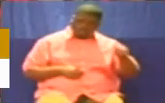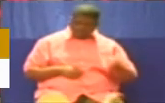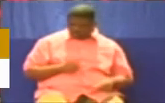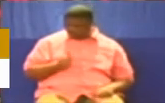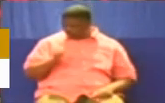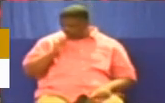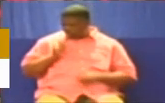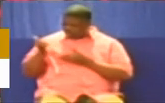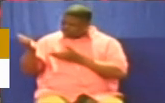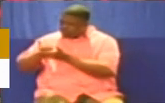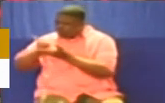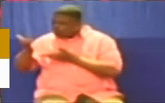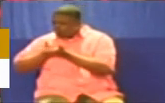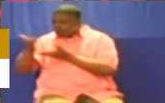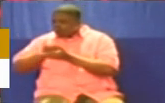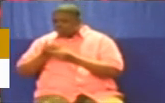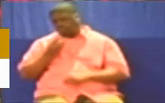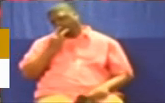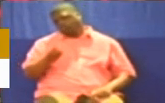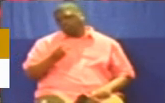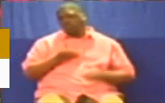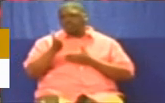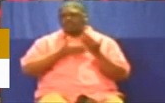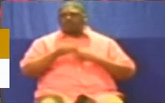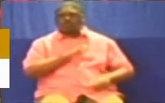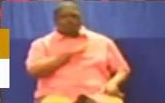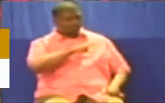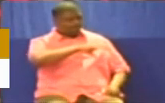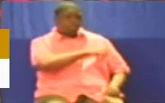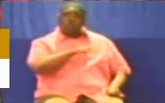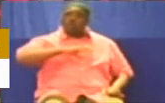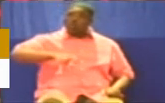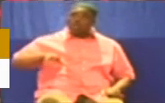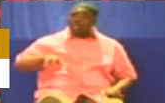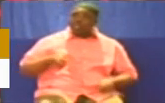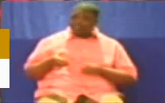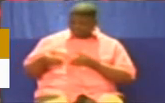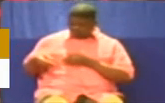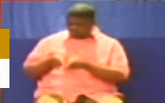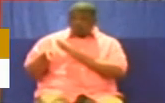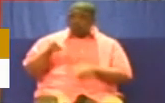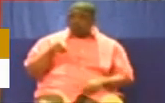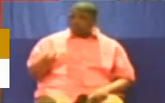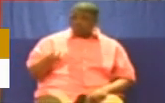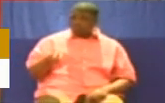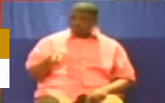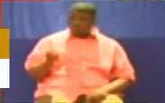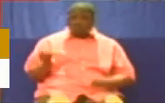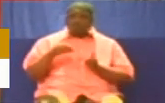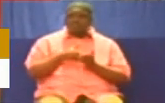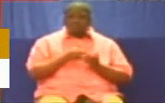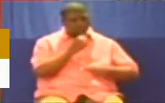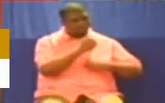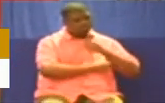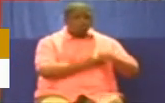ya majadiliano ya muda mrefu, imeonekana kuna baadhi ya mikoa mfumo huu wa stakabazi garani umeshafikia hatua nzuri